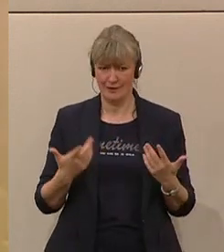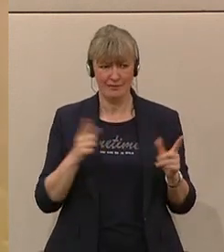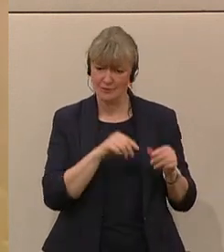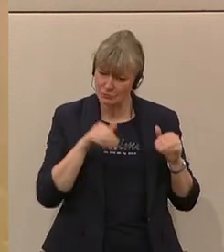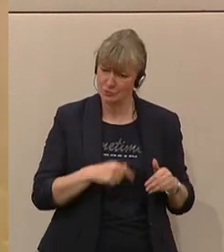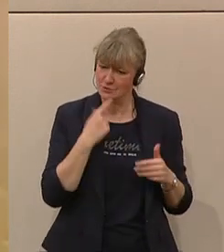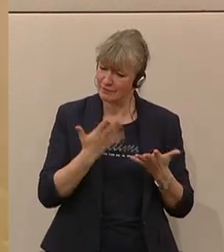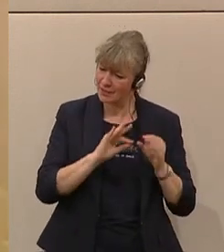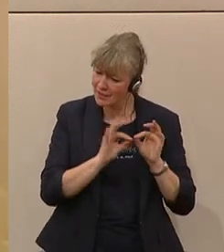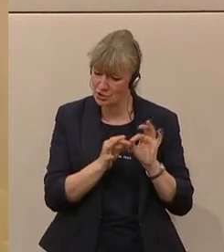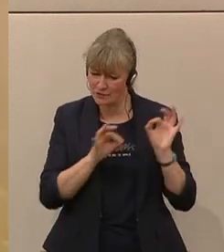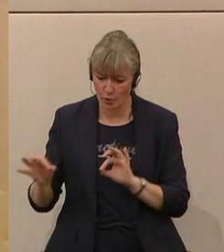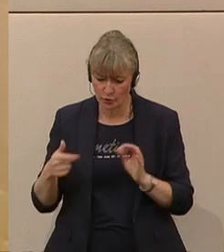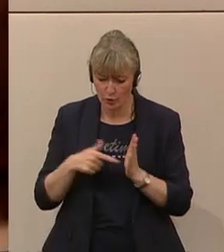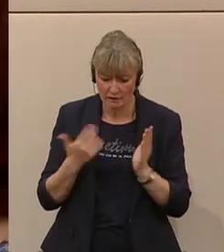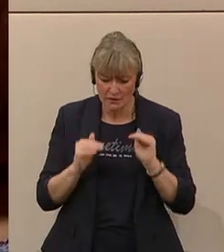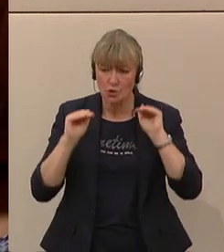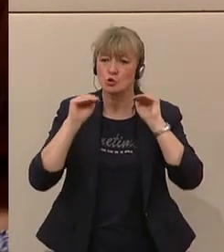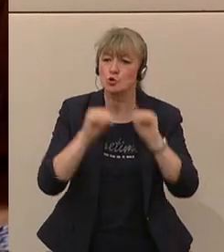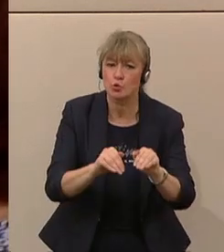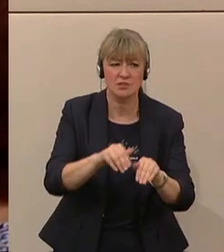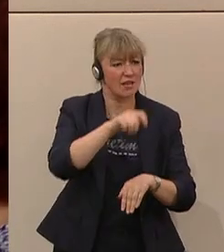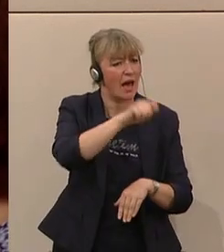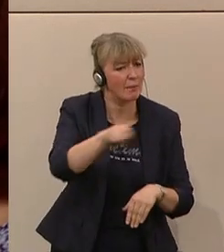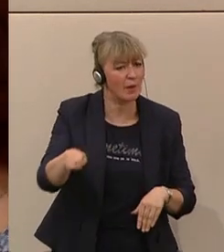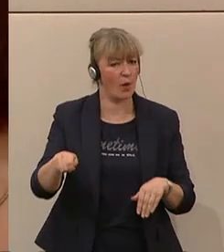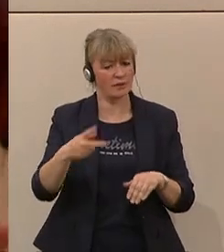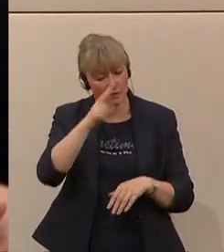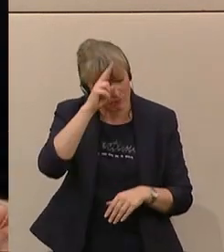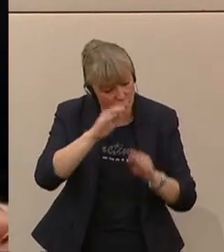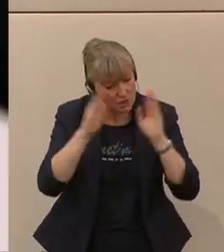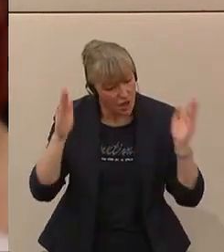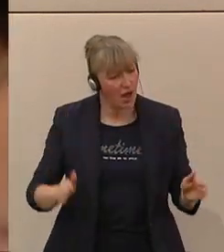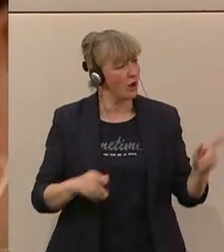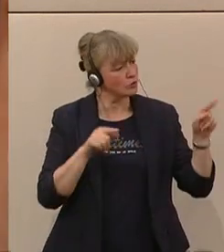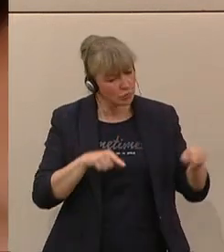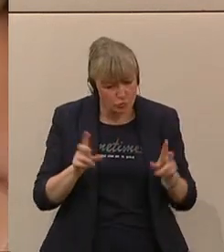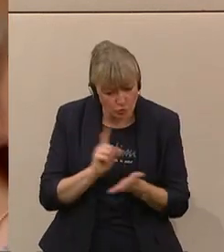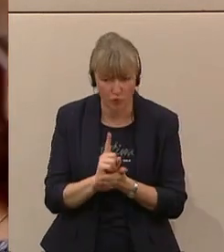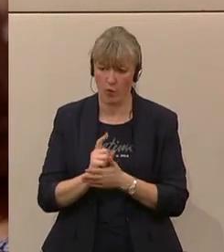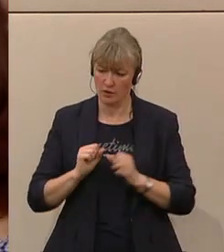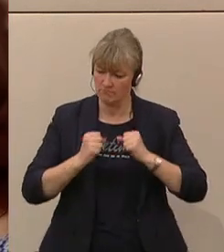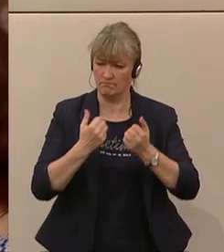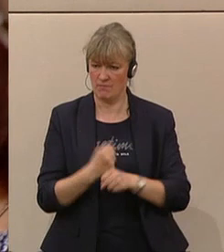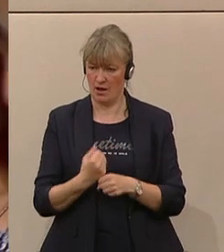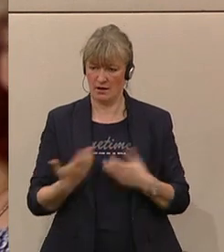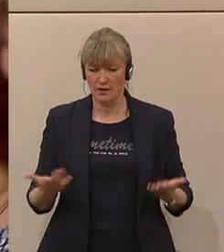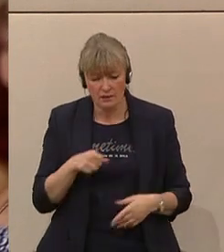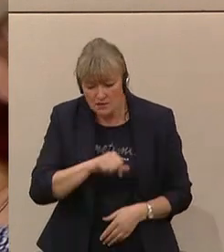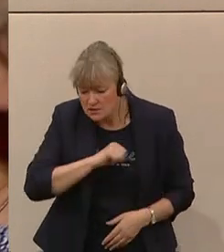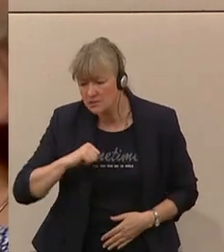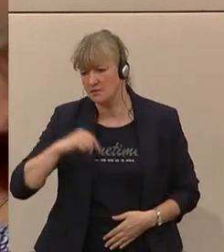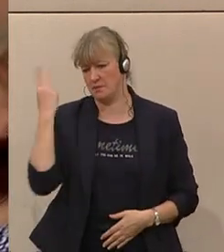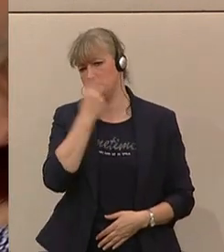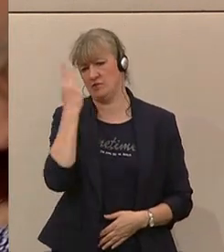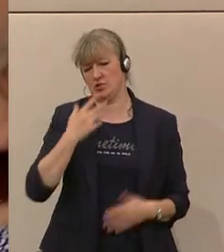in der Geschäftsordnung vorgesehenen Schutz der Abgeordneten und auch der Würde des Hauses sofort wahrzunehmen. Das ist eine